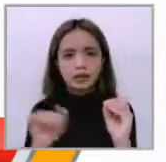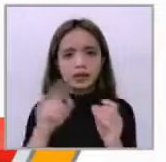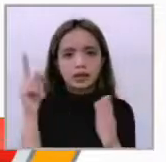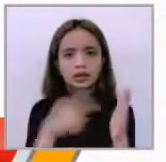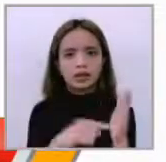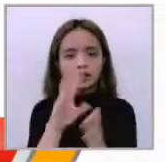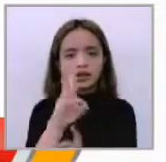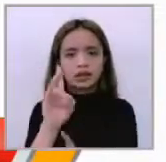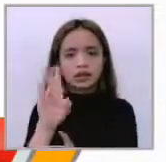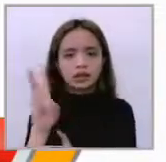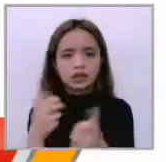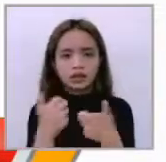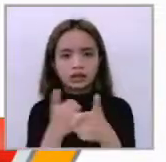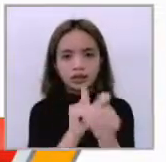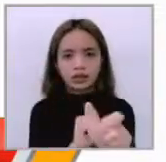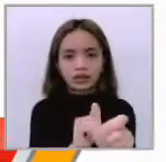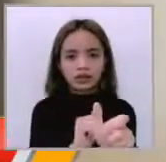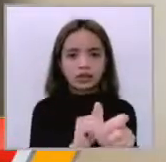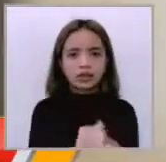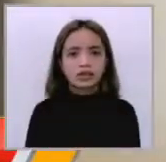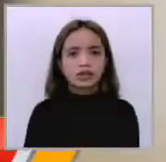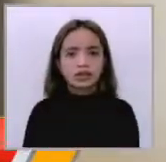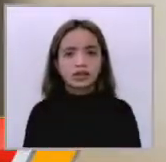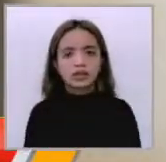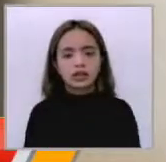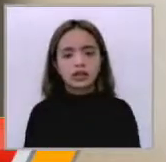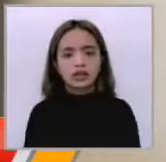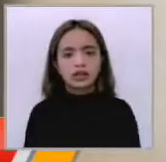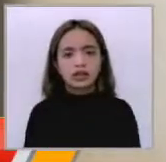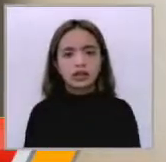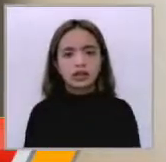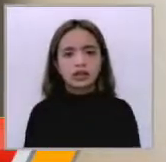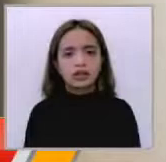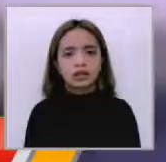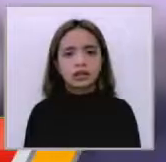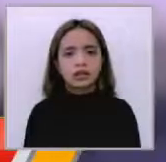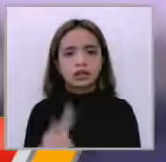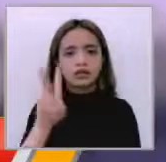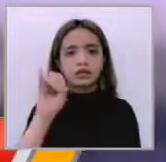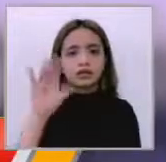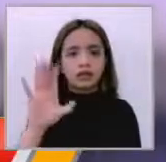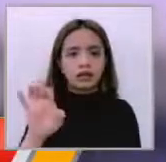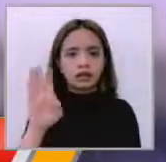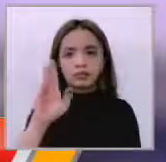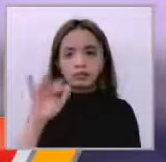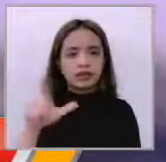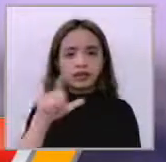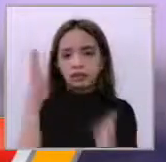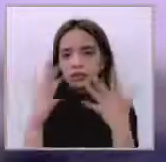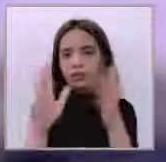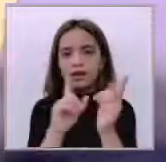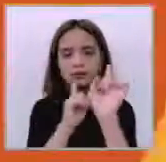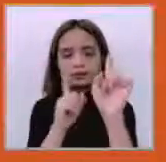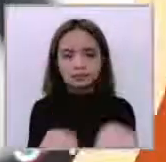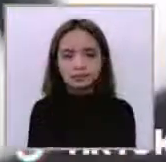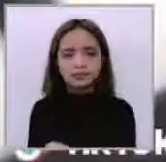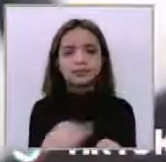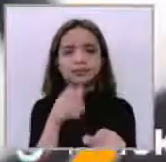1,676 na pinafollow ni Billy. Hindi pa nagsasalita si Vice at Billy tungkol dito sa mga oras na to.